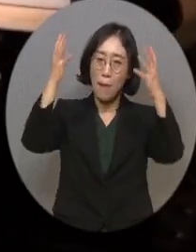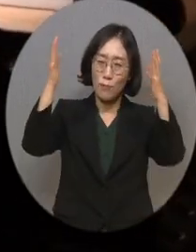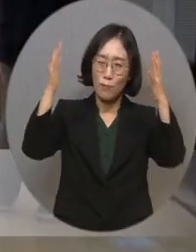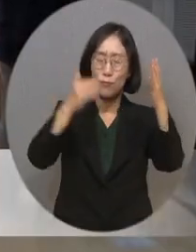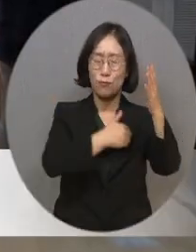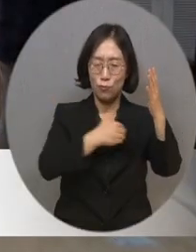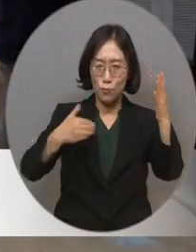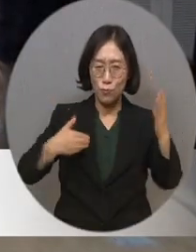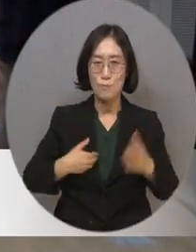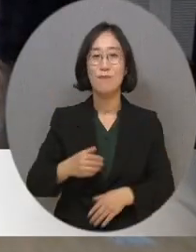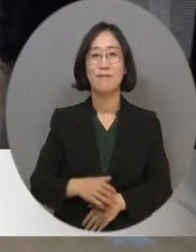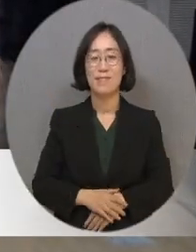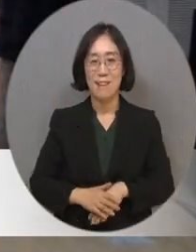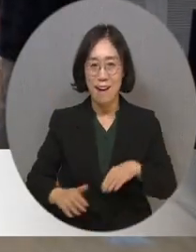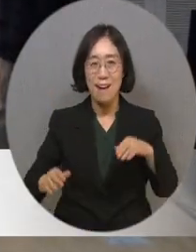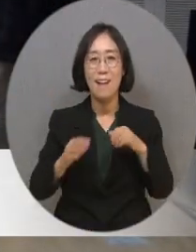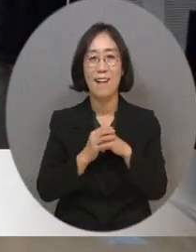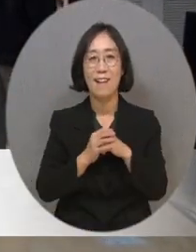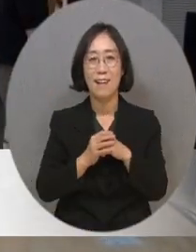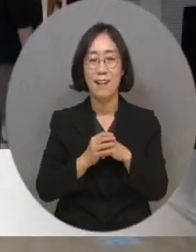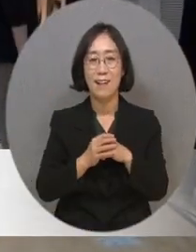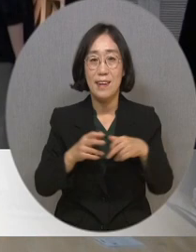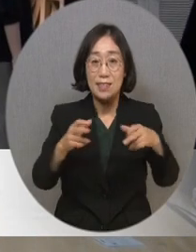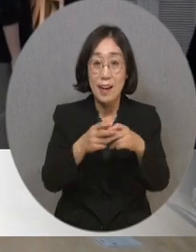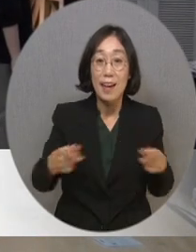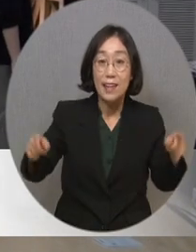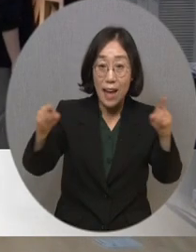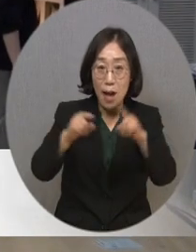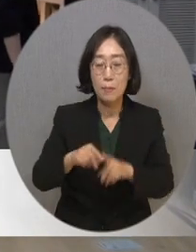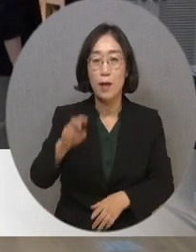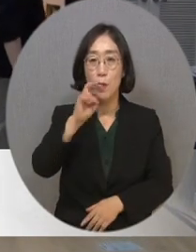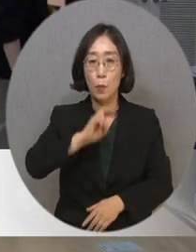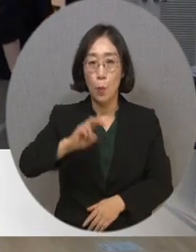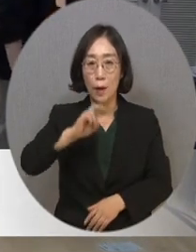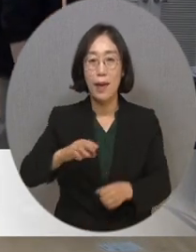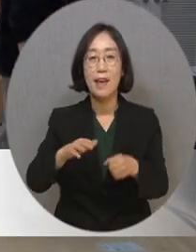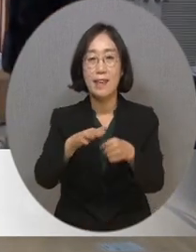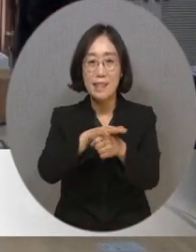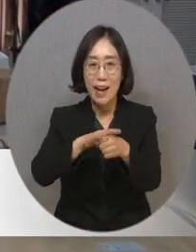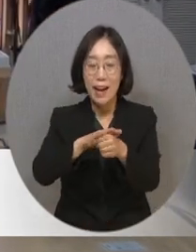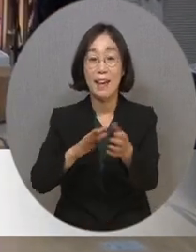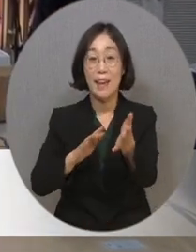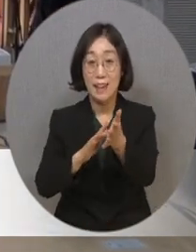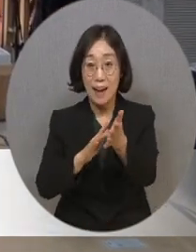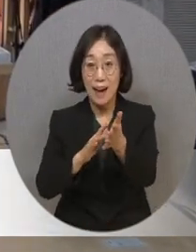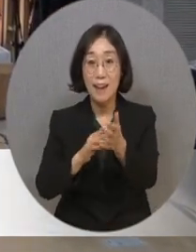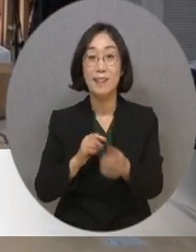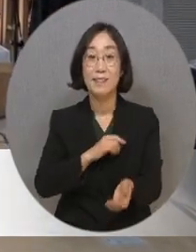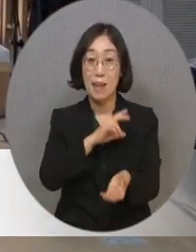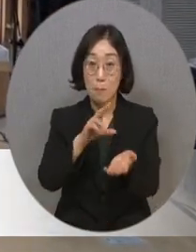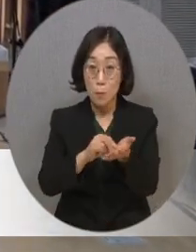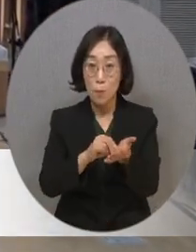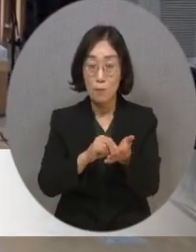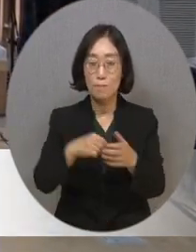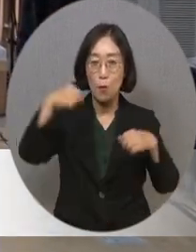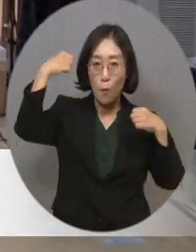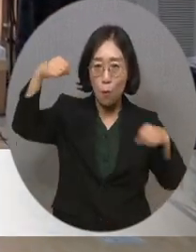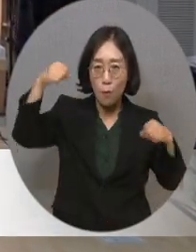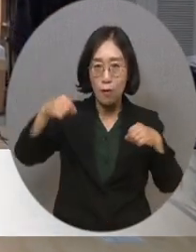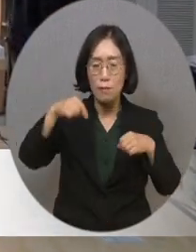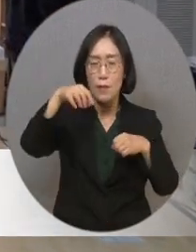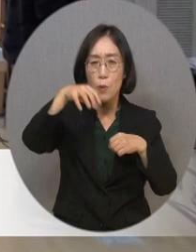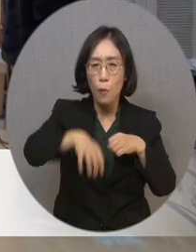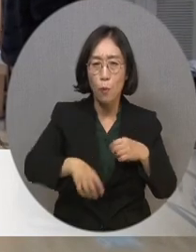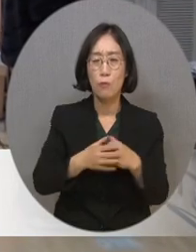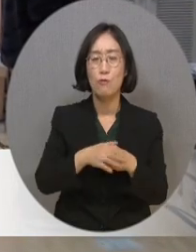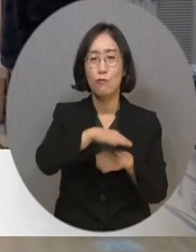충분했습니다. 네, 오늘 장애인과 함께 즐기는 오페라 사랑의 묘약을 준비를 했는데요. 장애인과 함께 즐기는 이 자리가